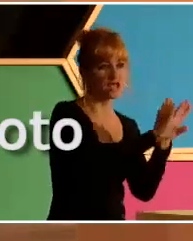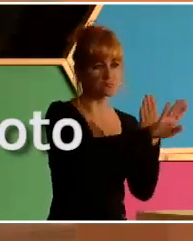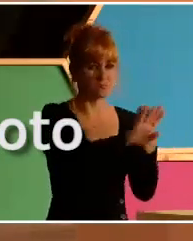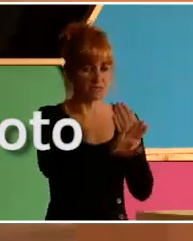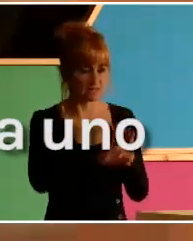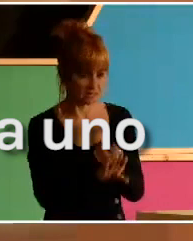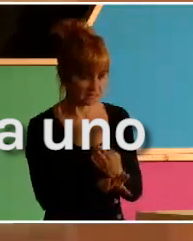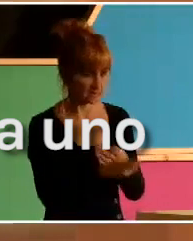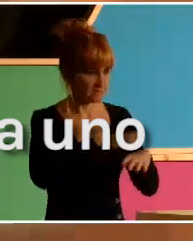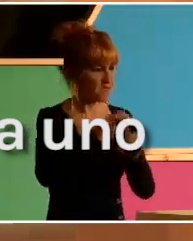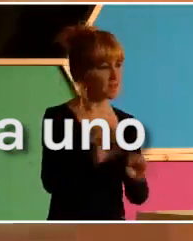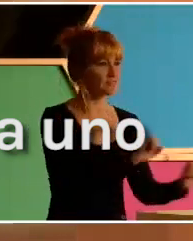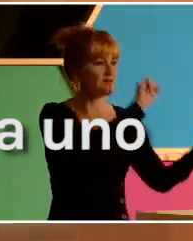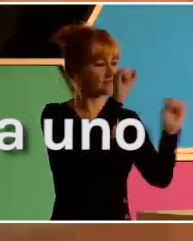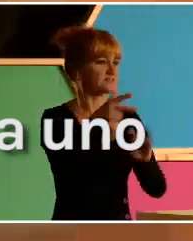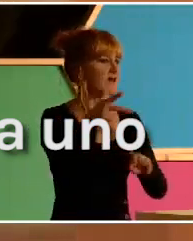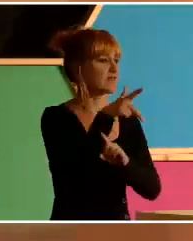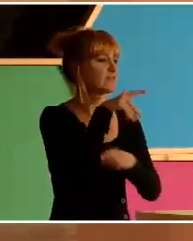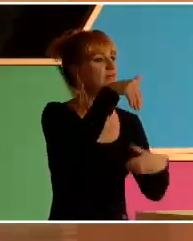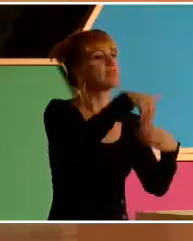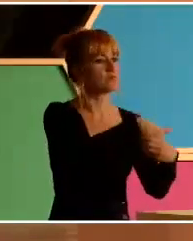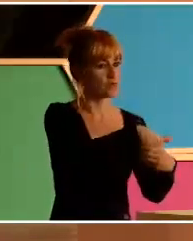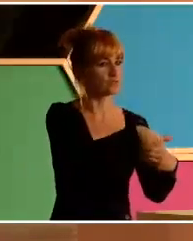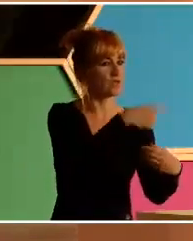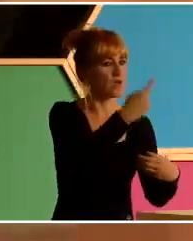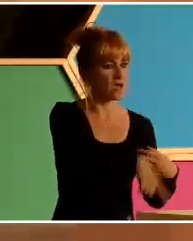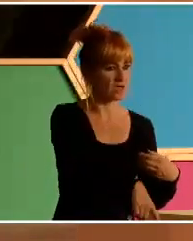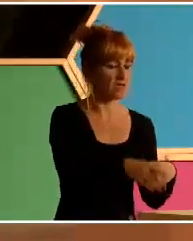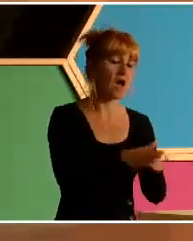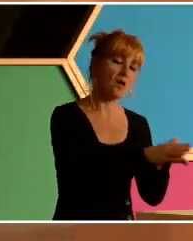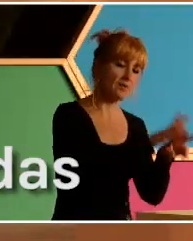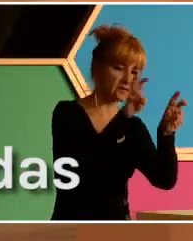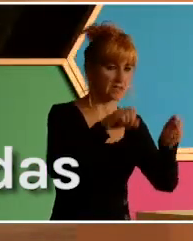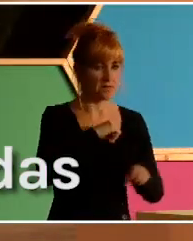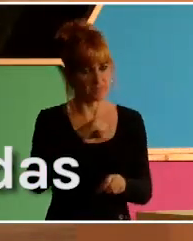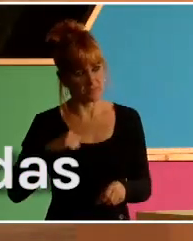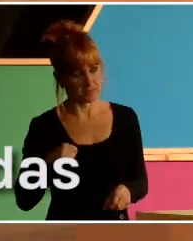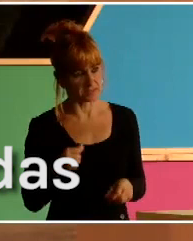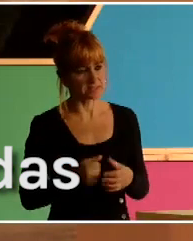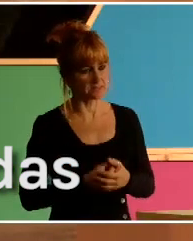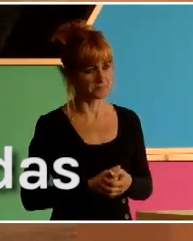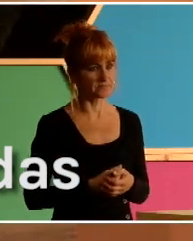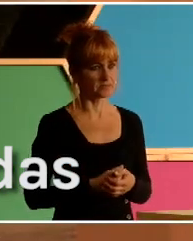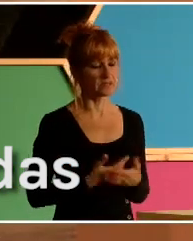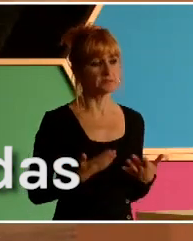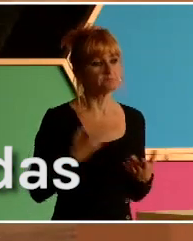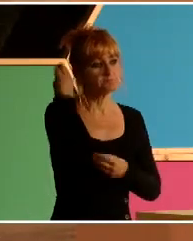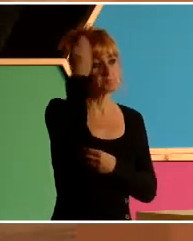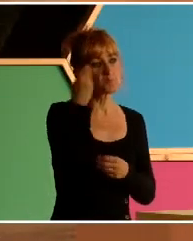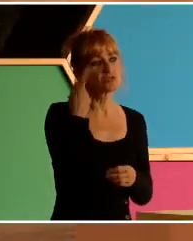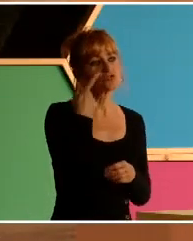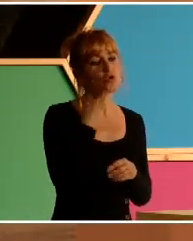defensar el dret al vot més enllà del que pensés cadascun de nosaltres sobre la independència. I jo no crec que sigui el paper d'una formació